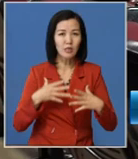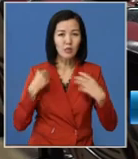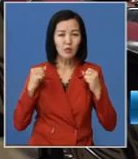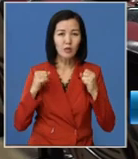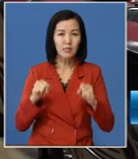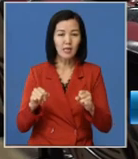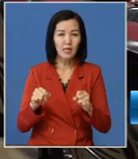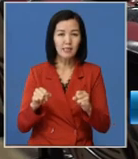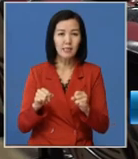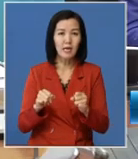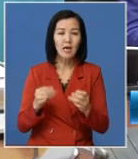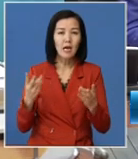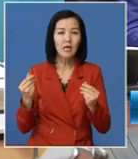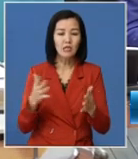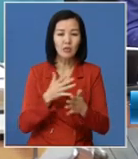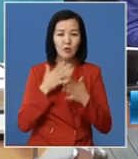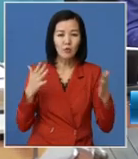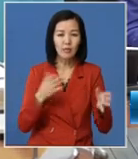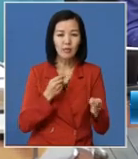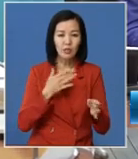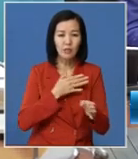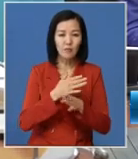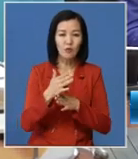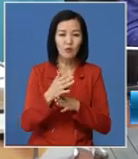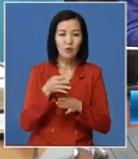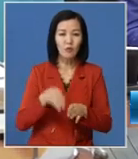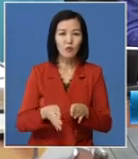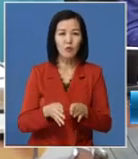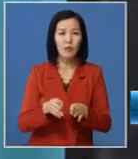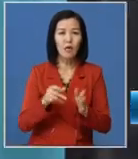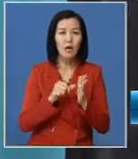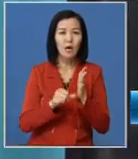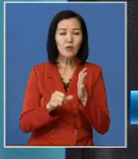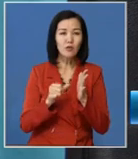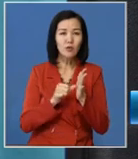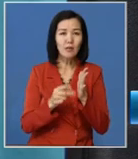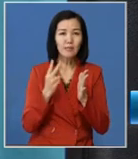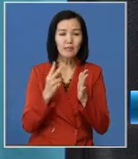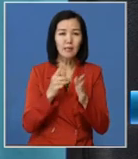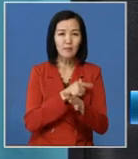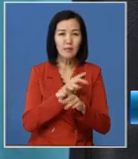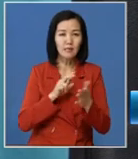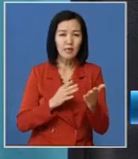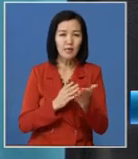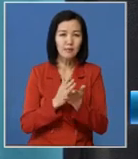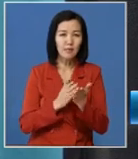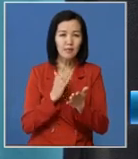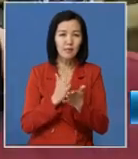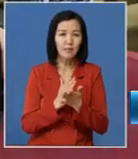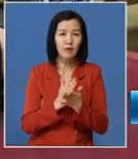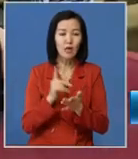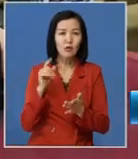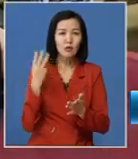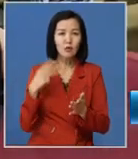саласына жеткілікті қаражат бөлініп отыр. Бүгінде 4662 медицина қызметкері бар. Десе де 130 білікті дәрігер жетпейді.